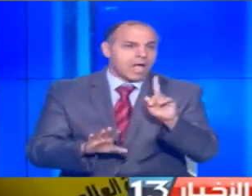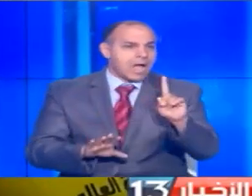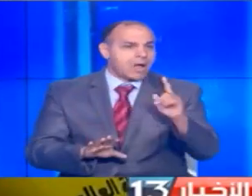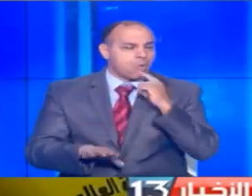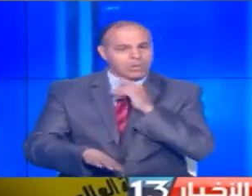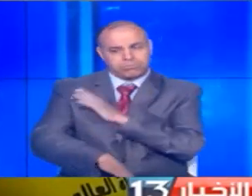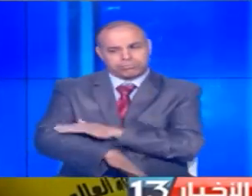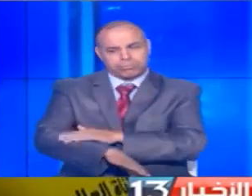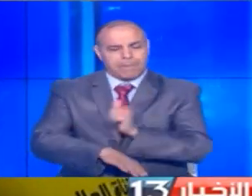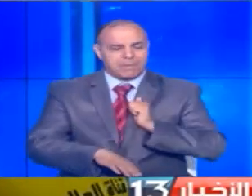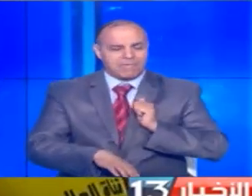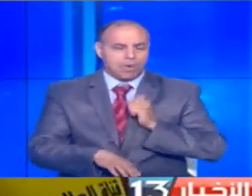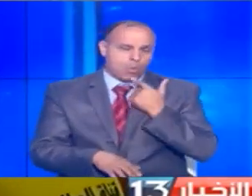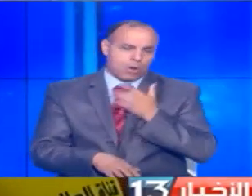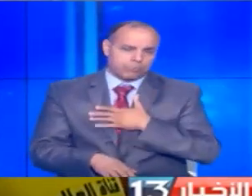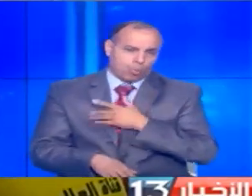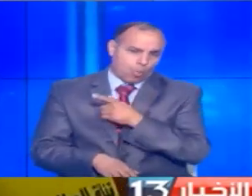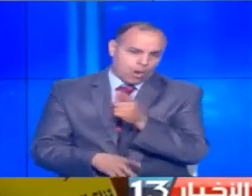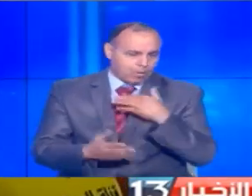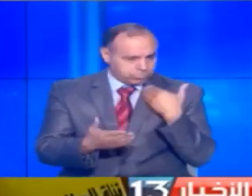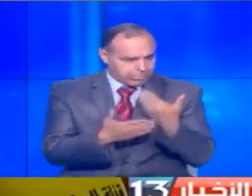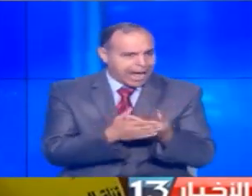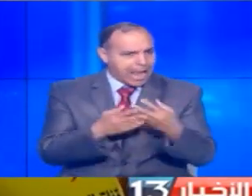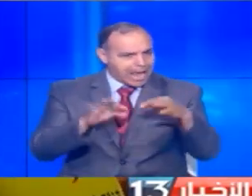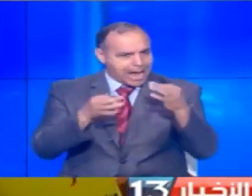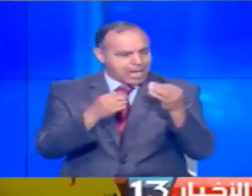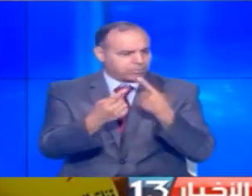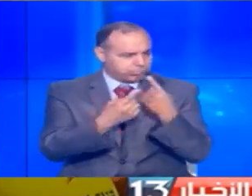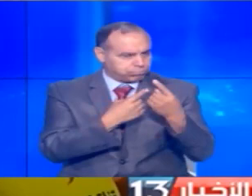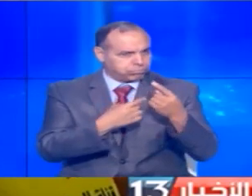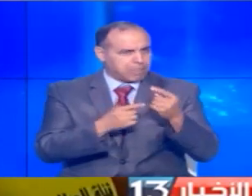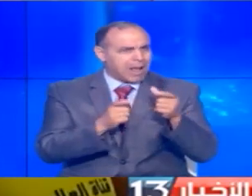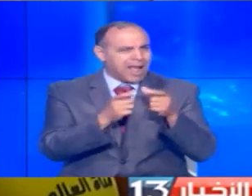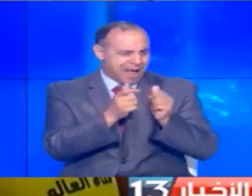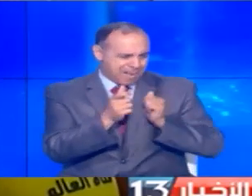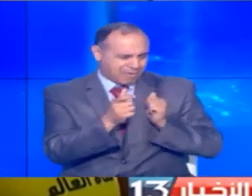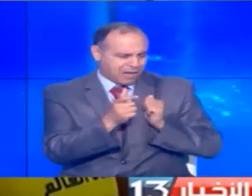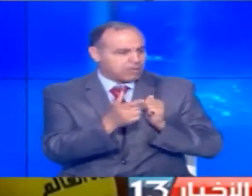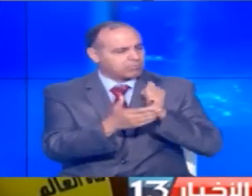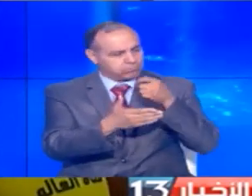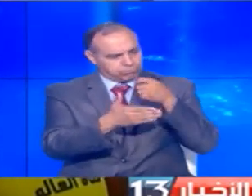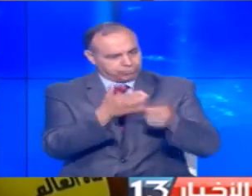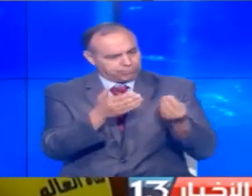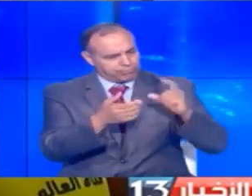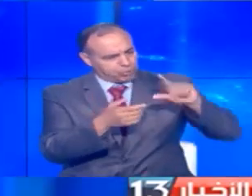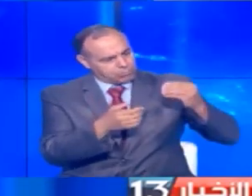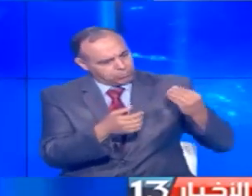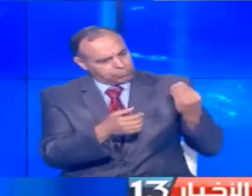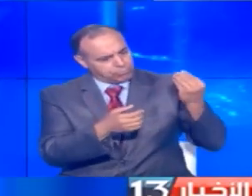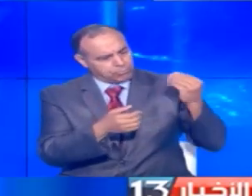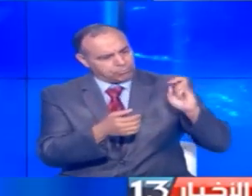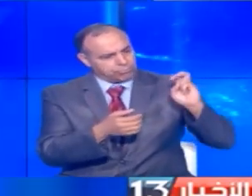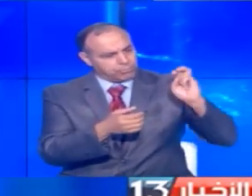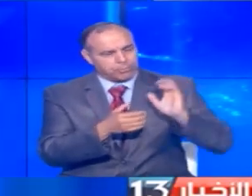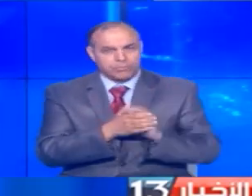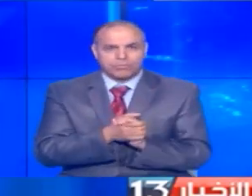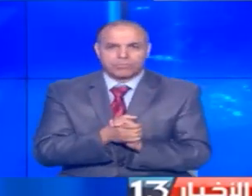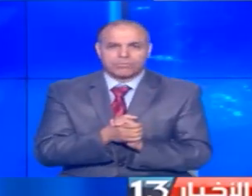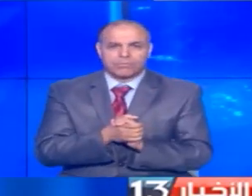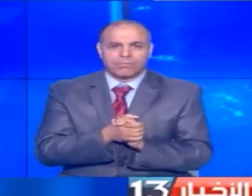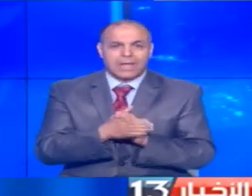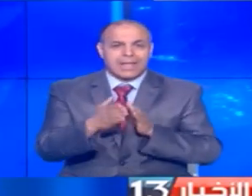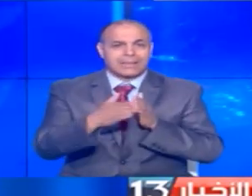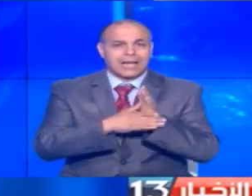عمال القطاع الخاص بأنه توصلنا إلى الاتفاق في المفاوضات في الزيادة في الأجور.